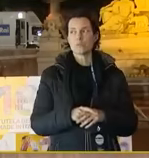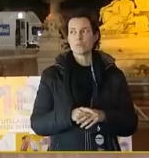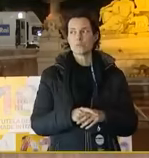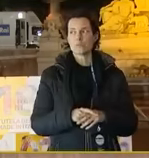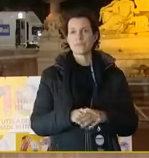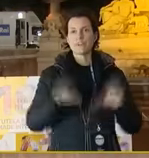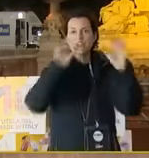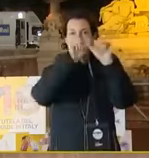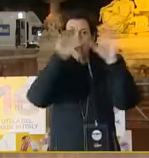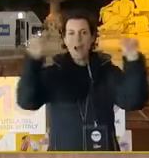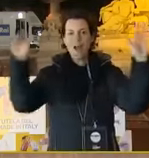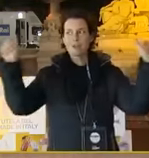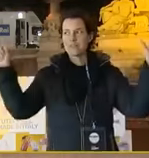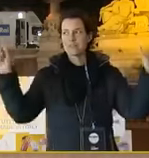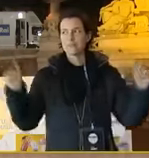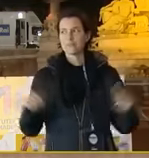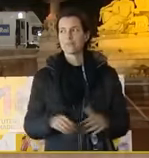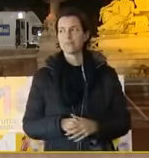Ciao.